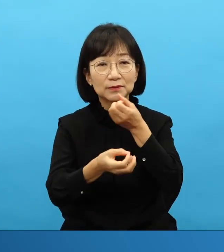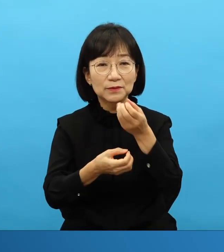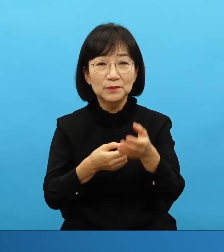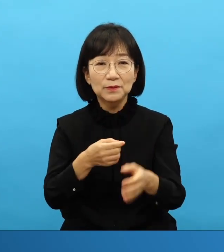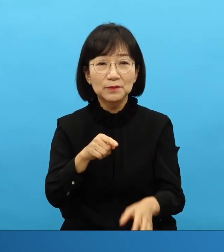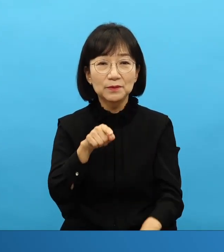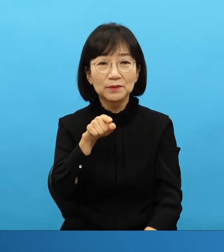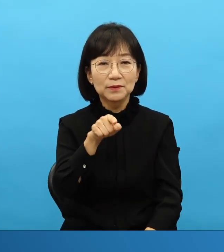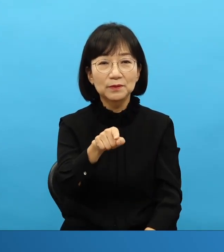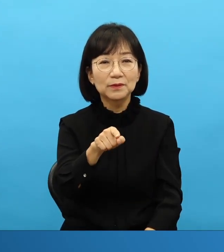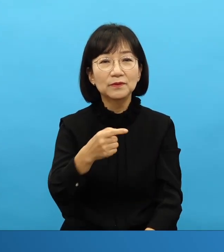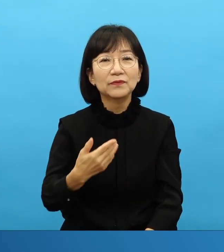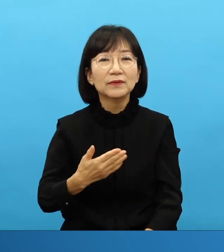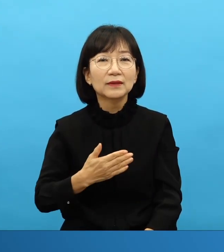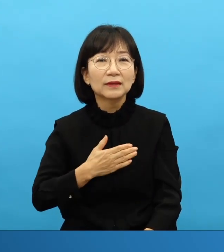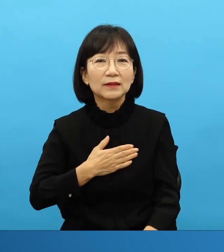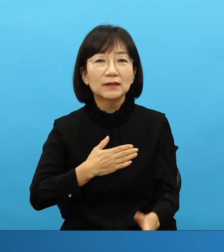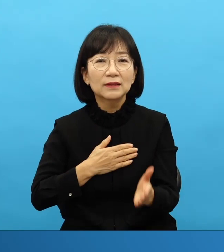안녕이요